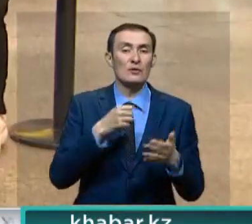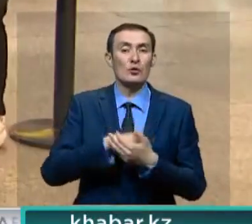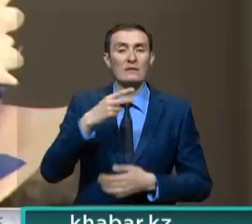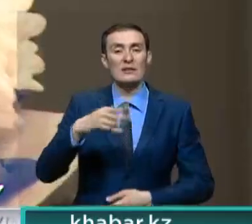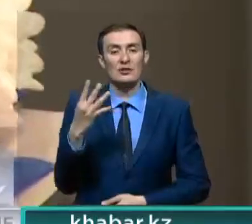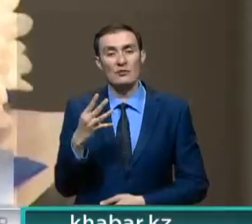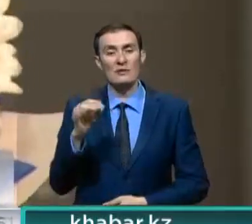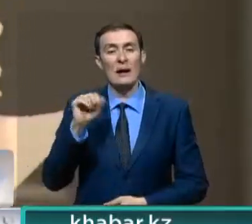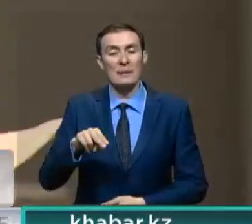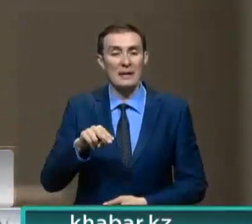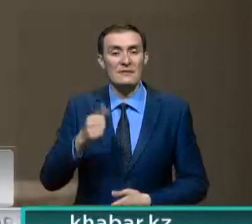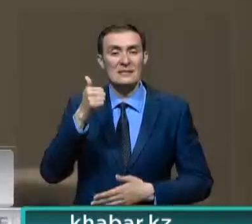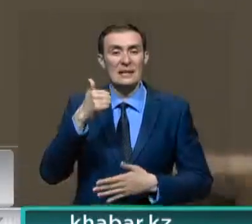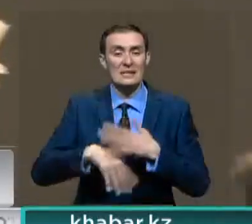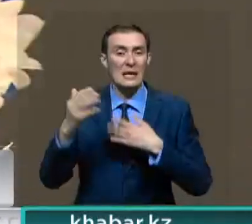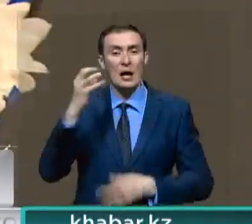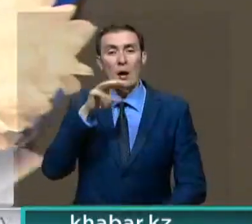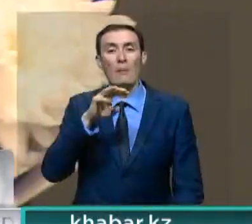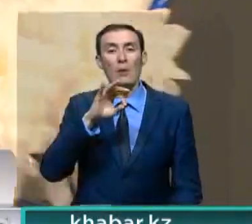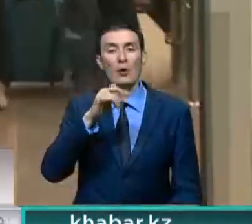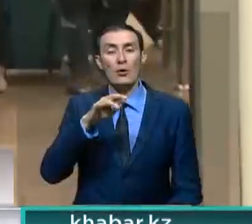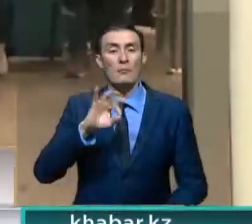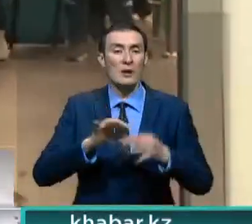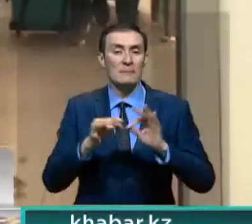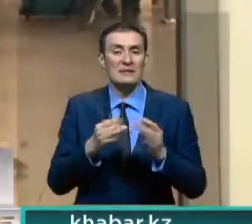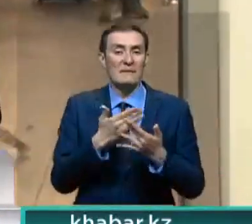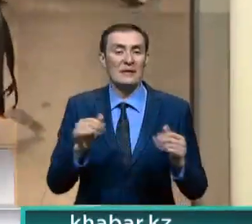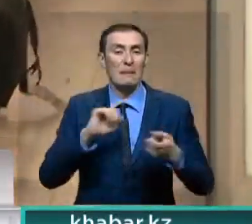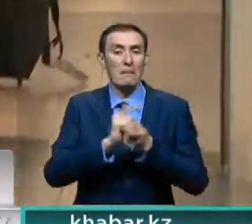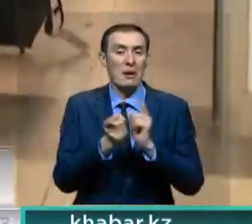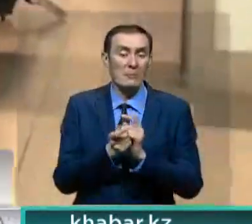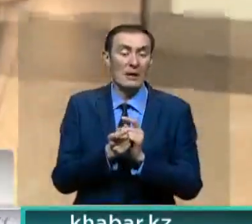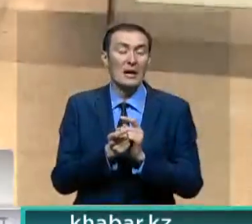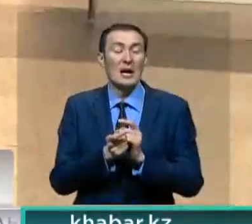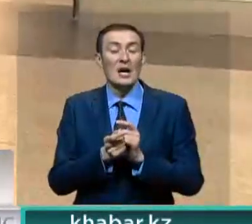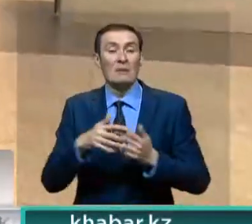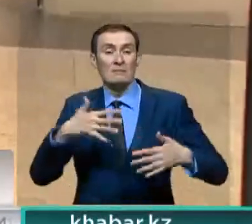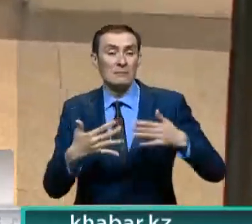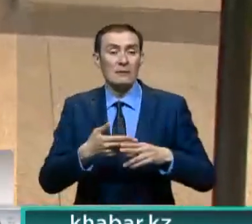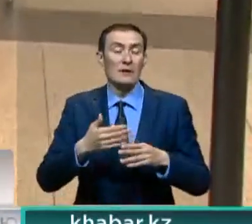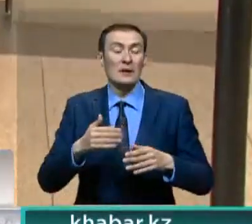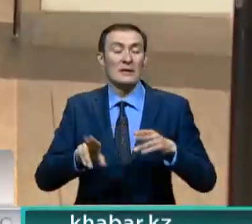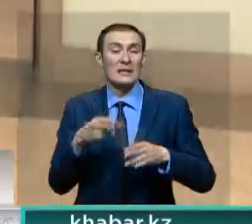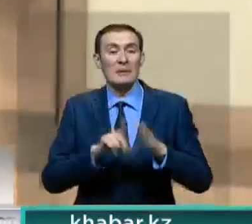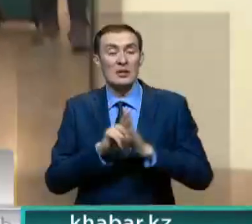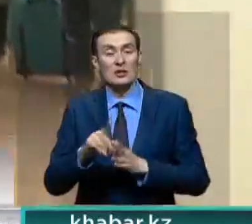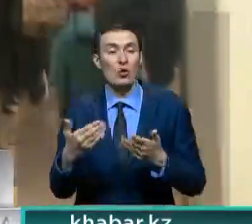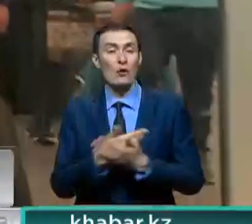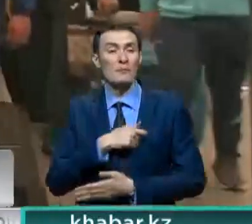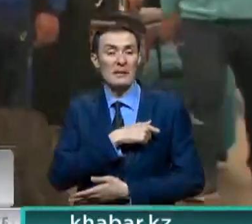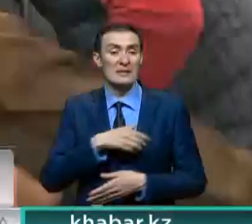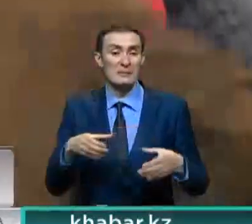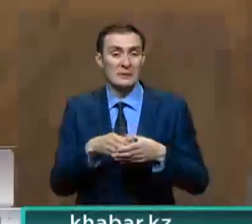по 24 апреля в столице Монголии по олимпийским видам борьбы. В декабре прошлого года сборная начала работу с новым